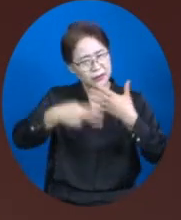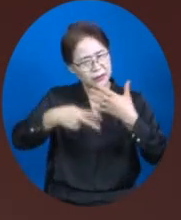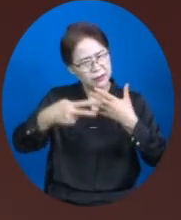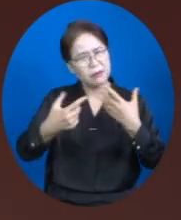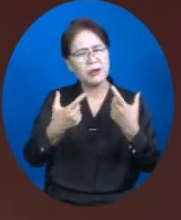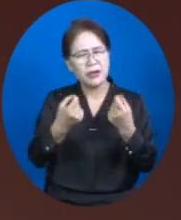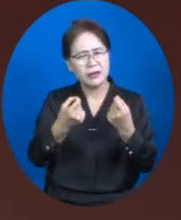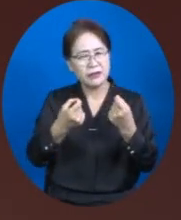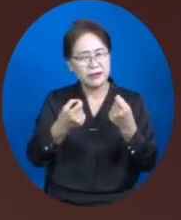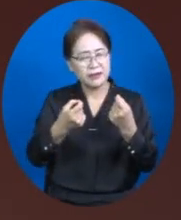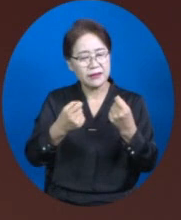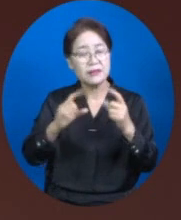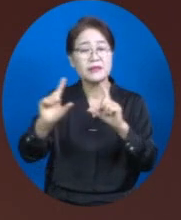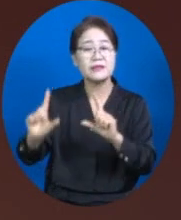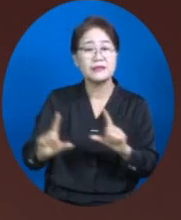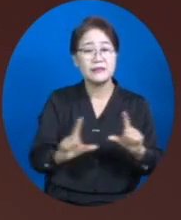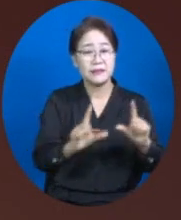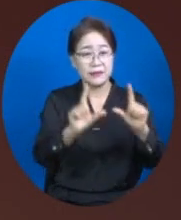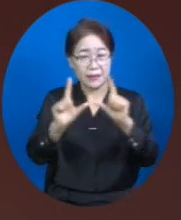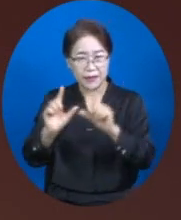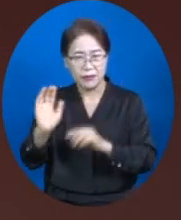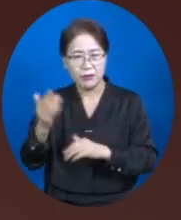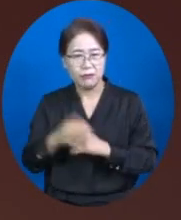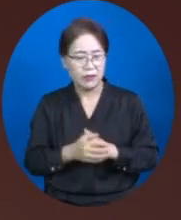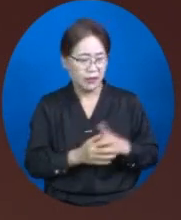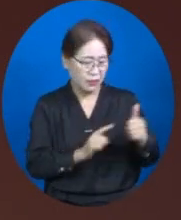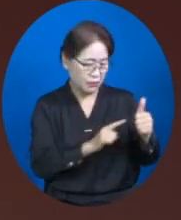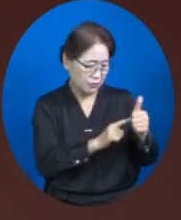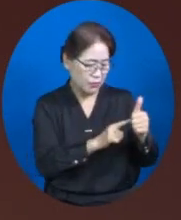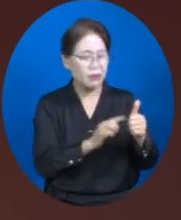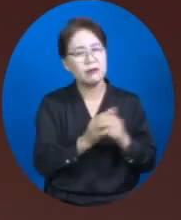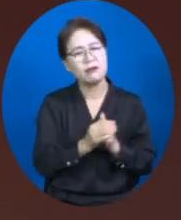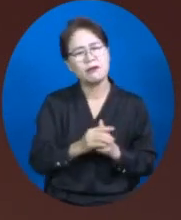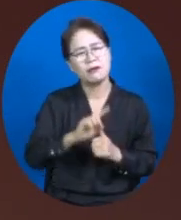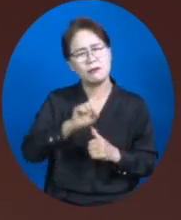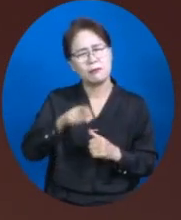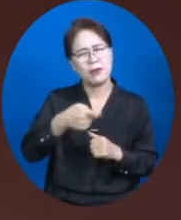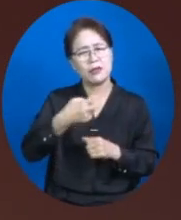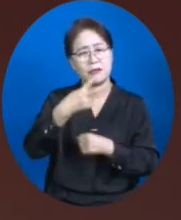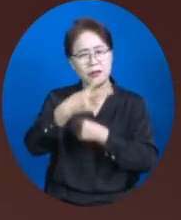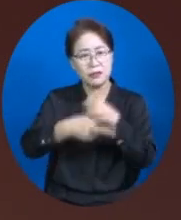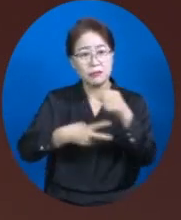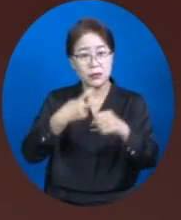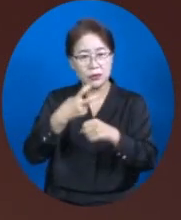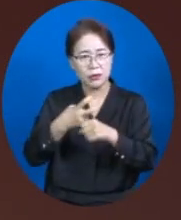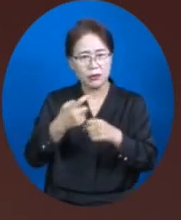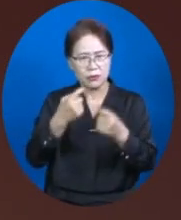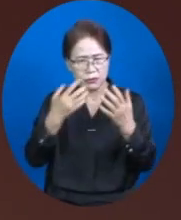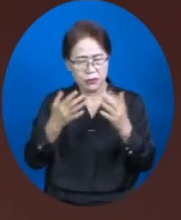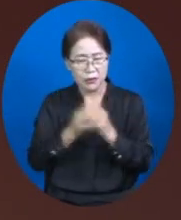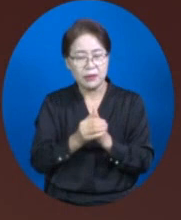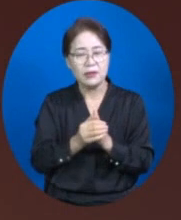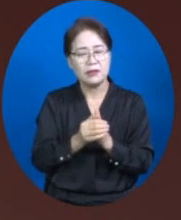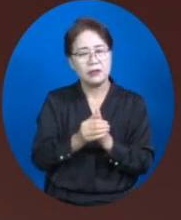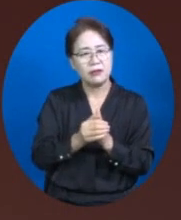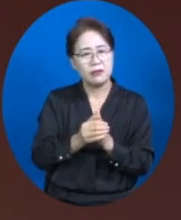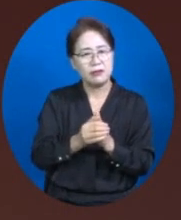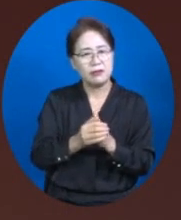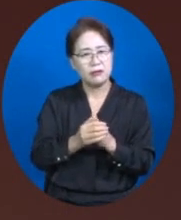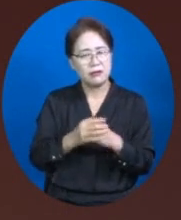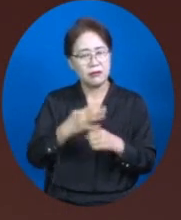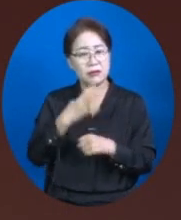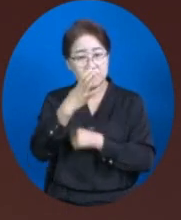살았습니다 모세의 인생 120년은 정확하게 40년